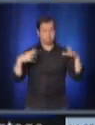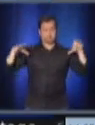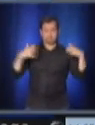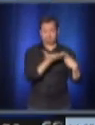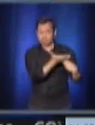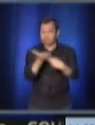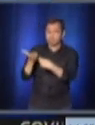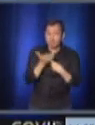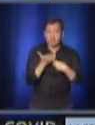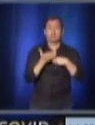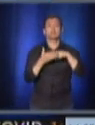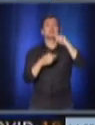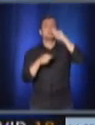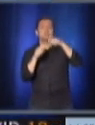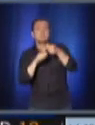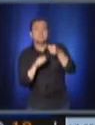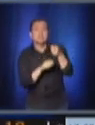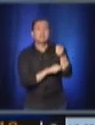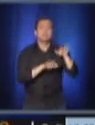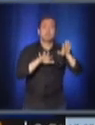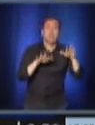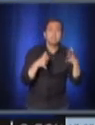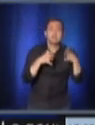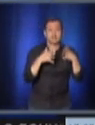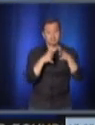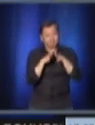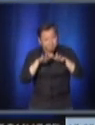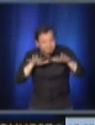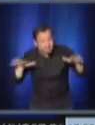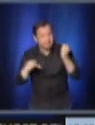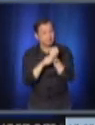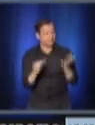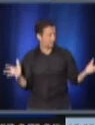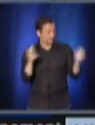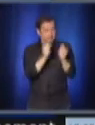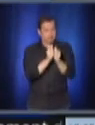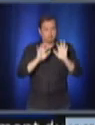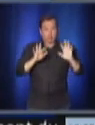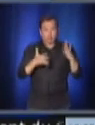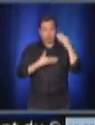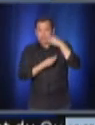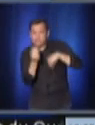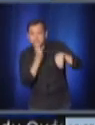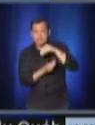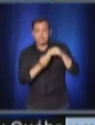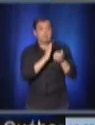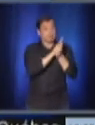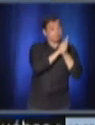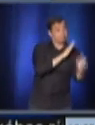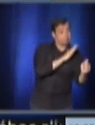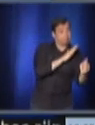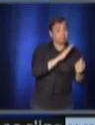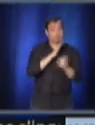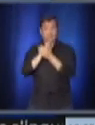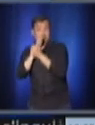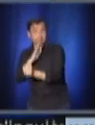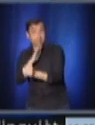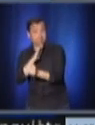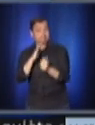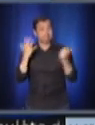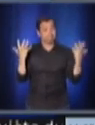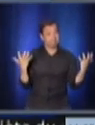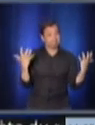le dépistage. Ça doit se faire, ces deux groupes-là, ensemble. Je veux m'assurer qu'on ait les experts de la science, mais aussi les